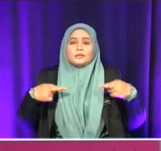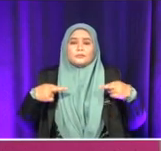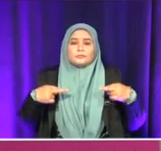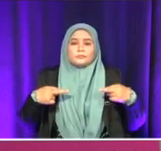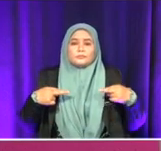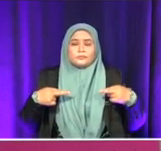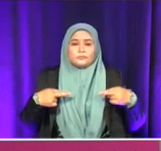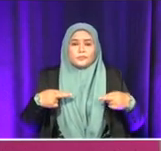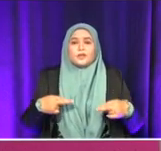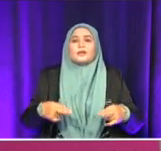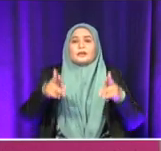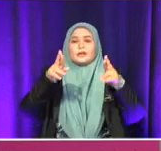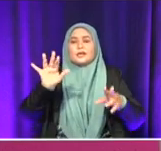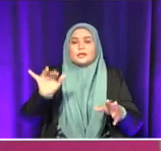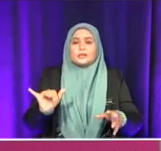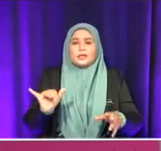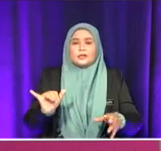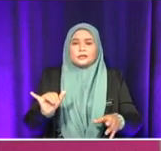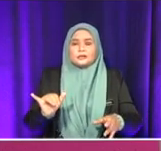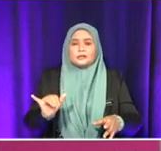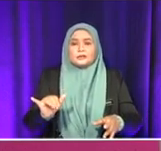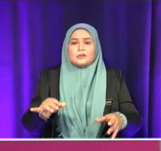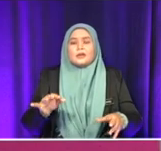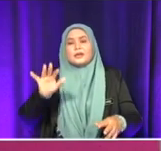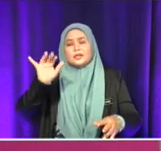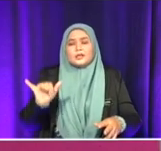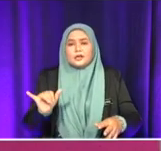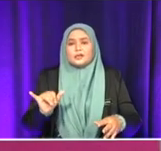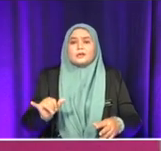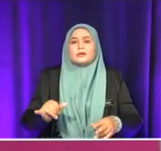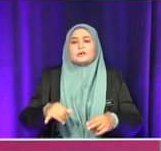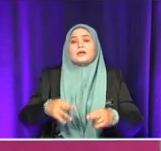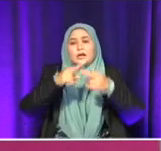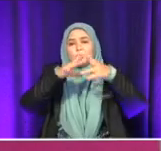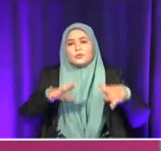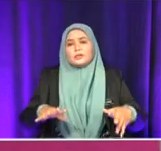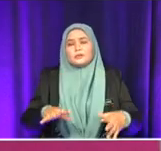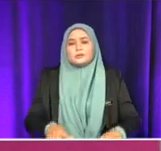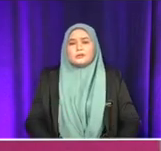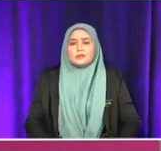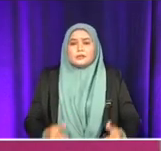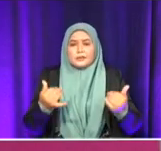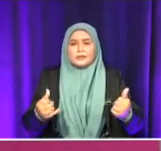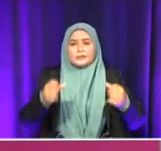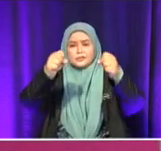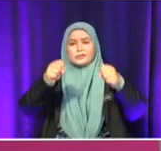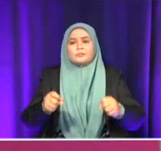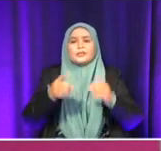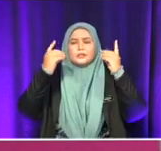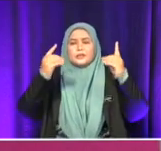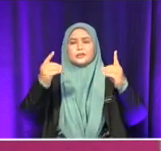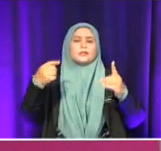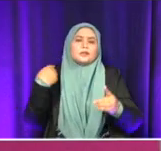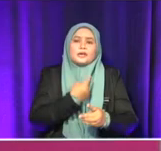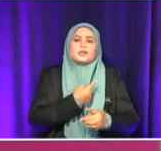rakyat yang Harmoni Oke seperti kita lihat pada masa kini sistem pendidikan kita memang kita dalam satu kelas